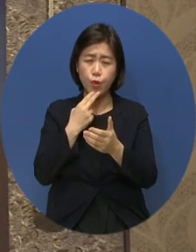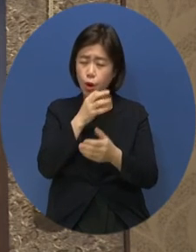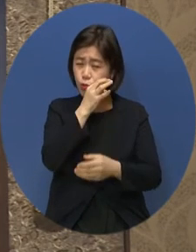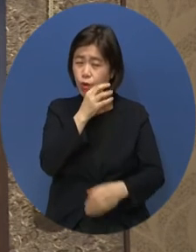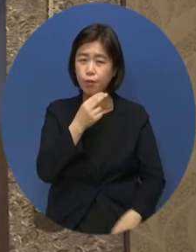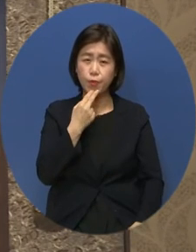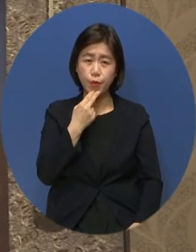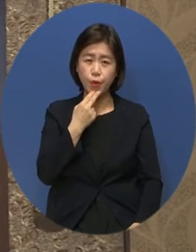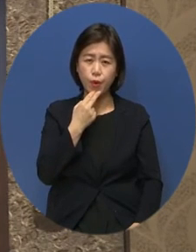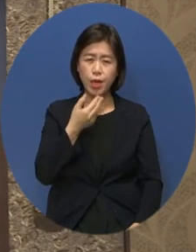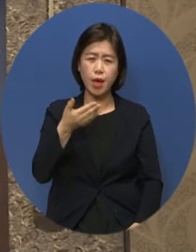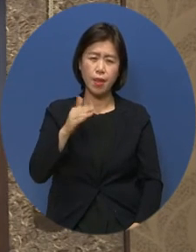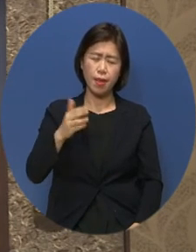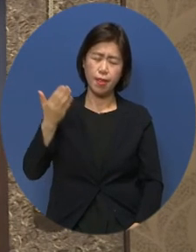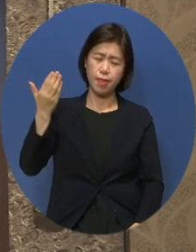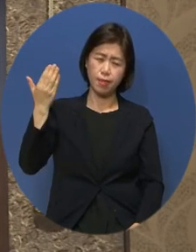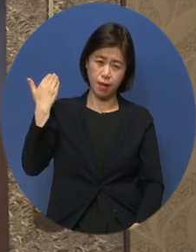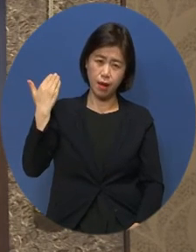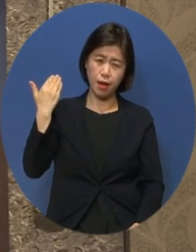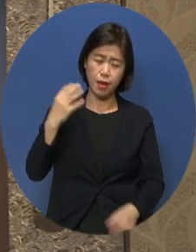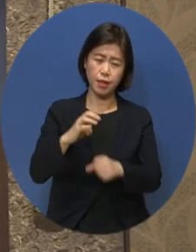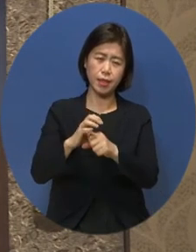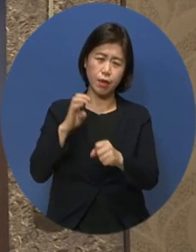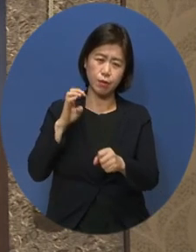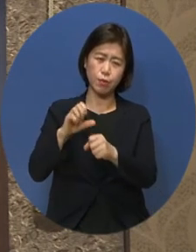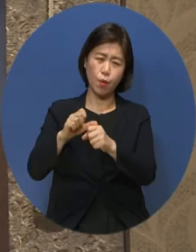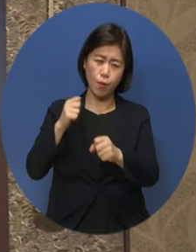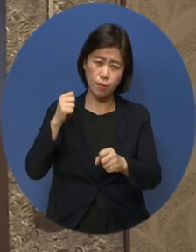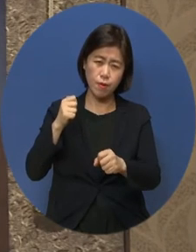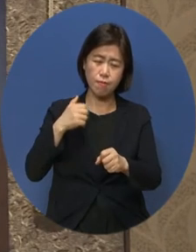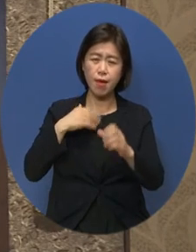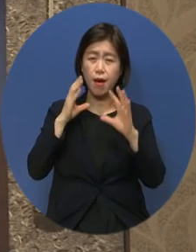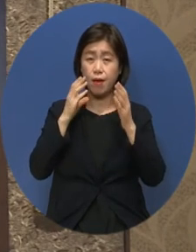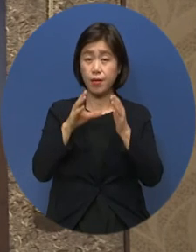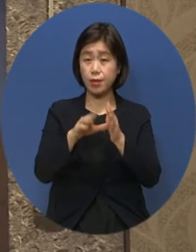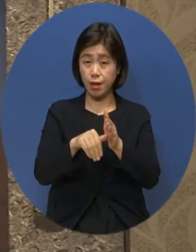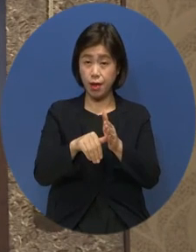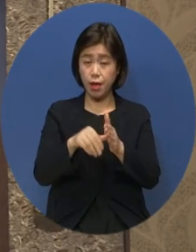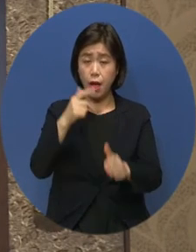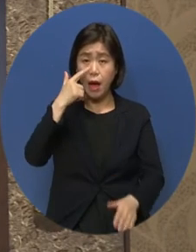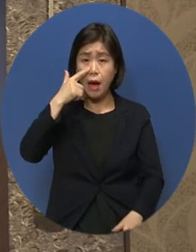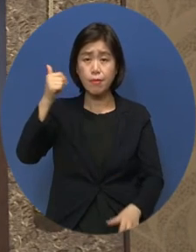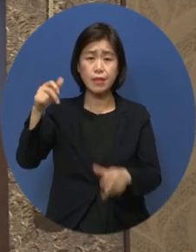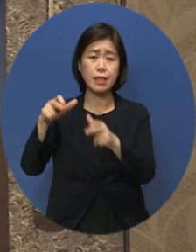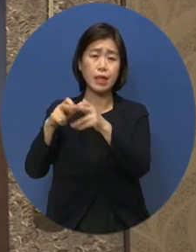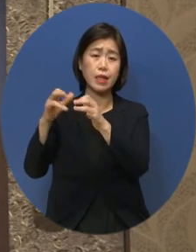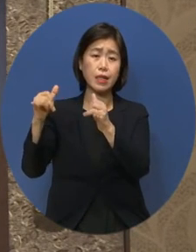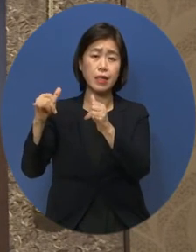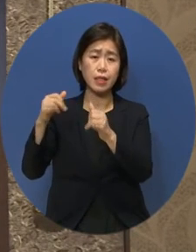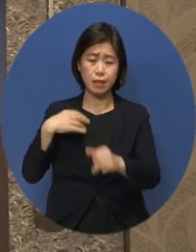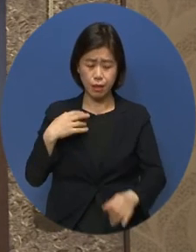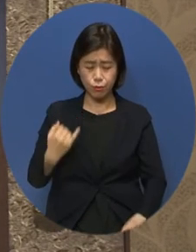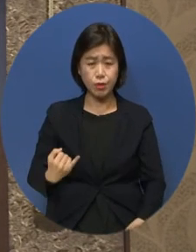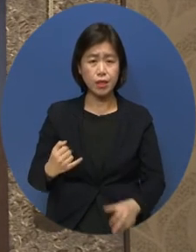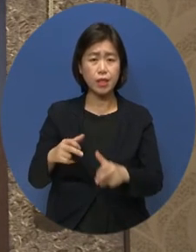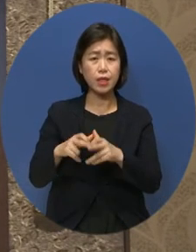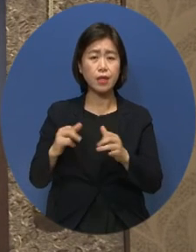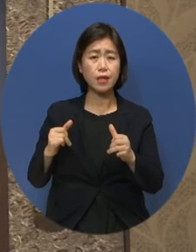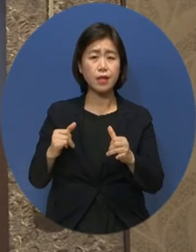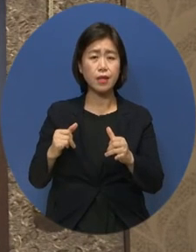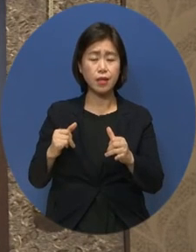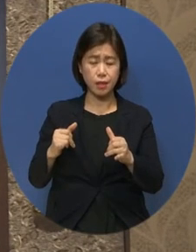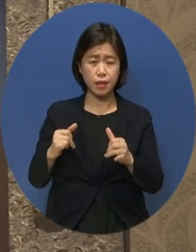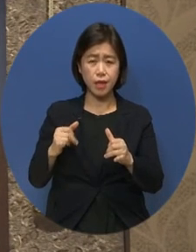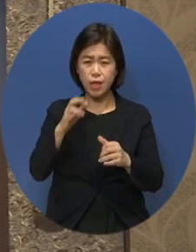하더라도 지금부터 만 사 오십 년 전에 어릴 때는 아버지가 상 애인이고 동생이 장애인은 동네에서